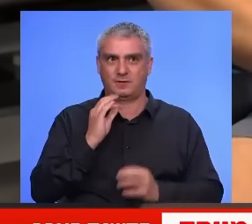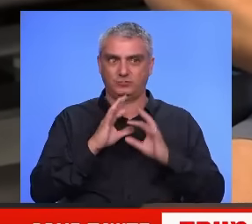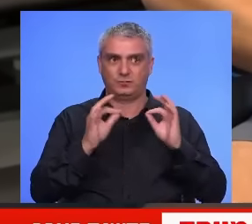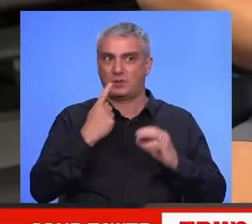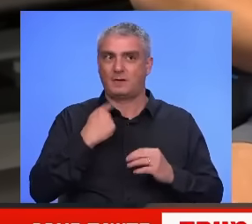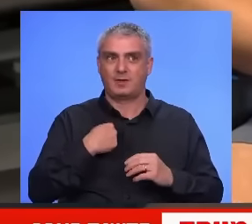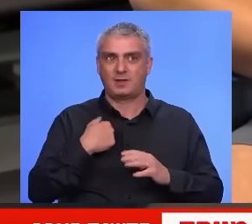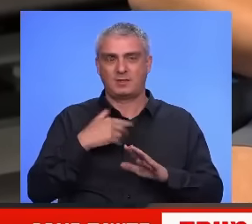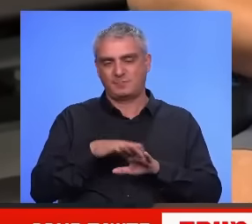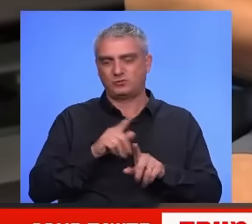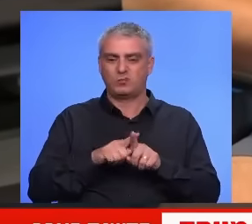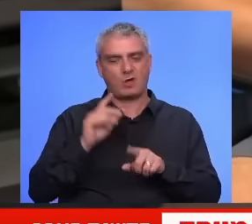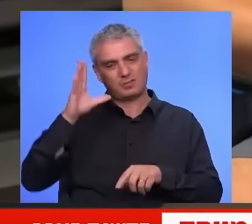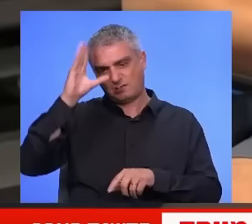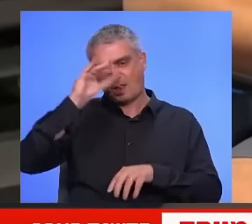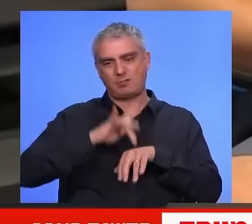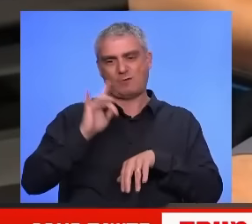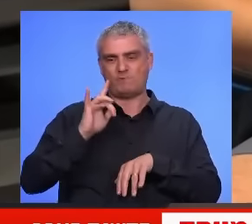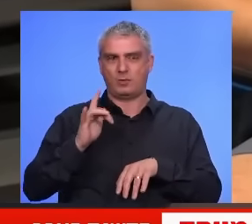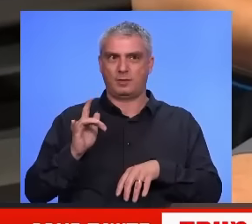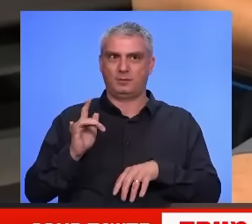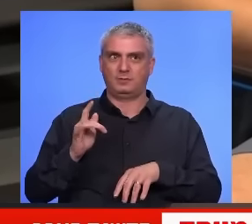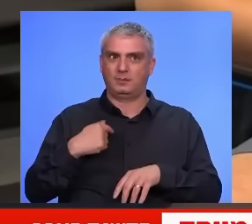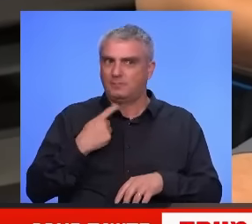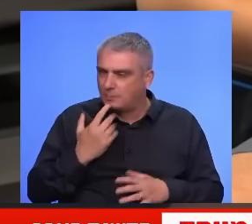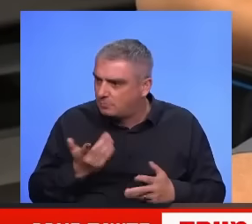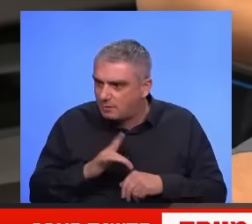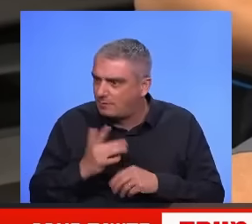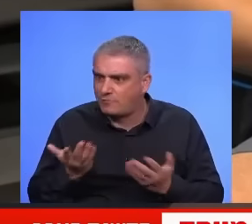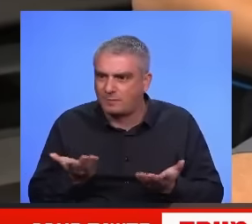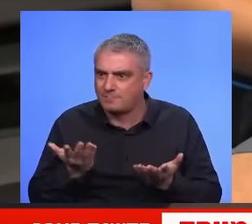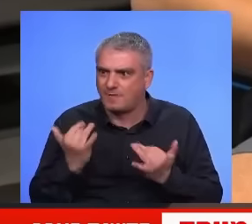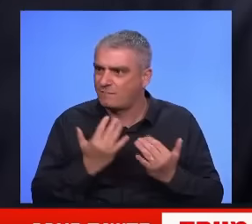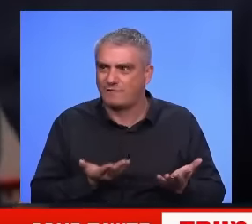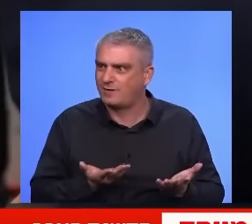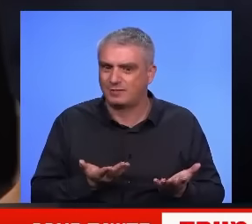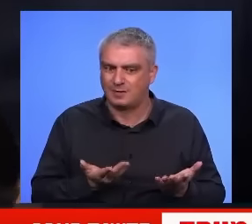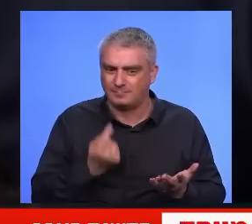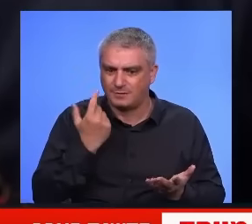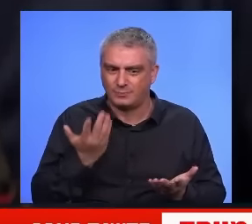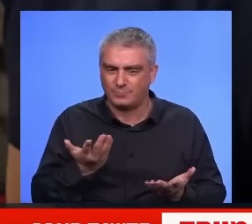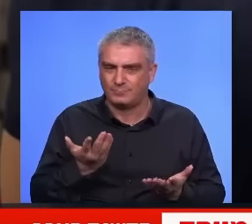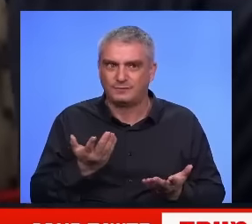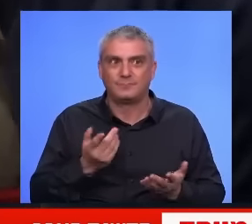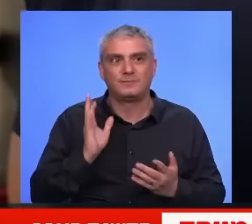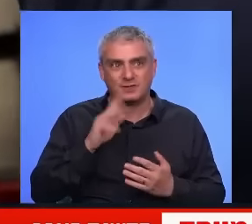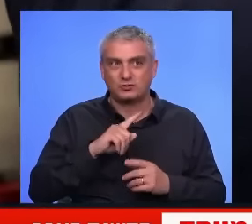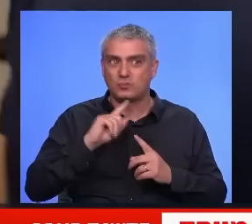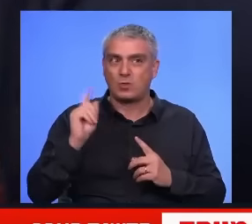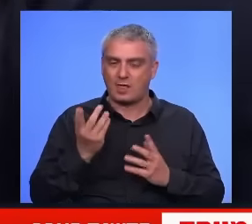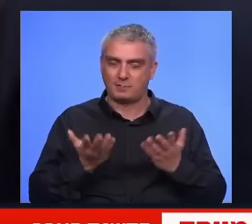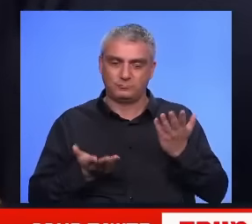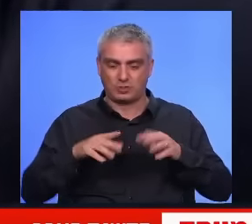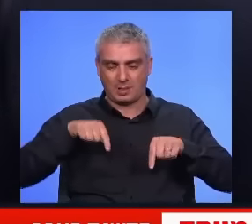לי, אני מרגיש שאני ילד מפונק. אמרתי לו, מה מפונק? מאיפה הבאת את זה? זה שאתה כולך עם המשקל